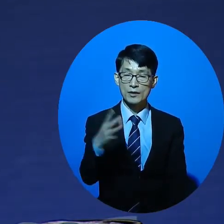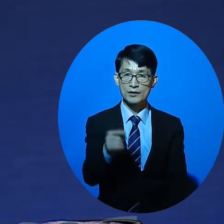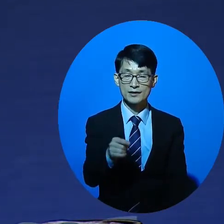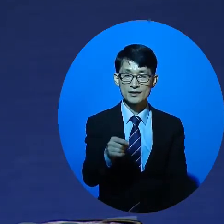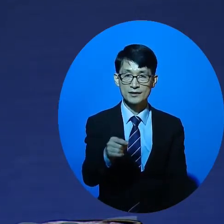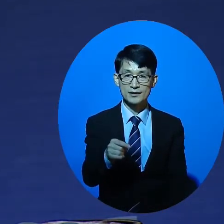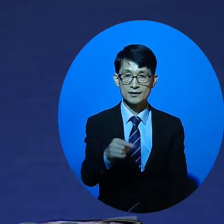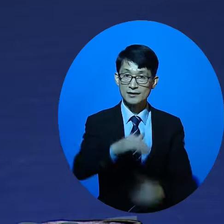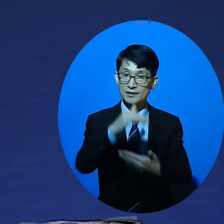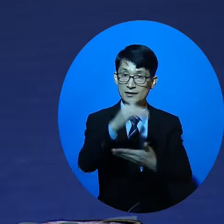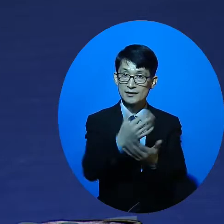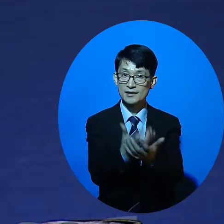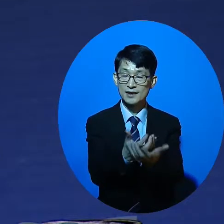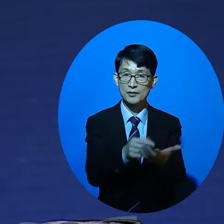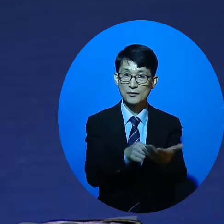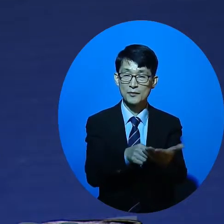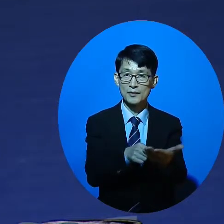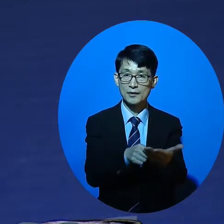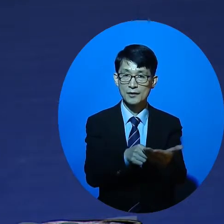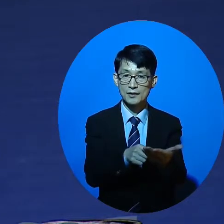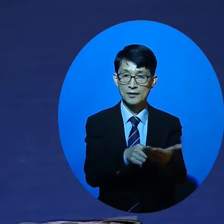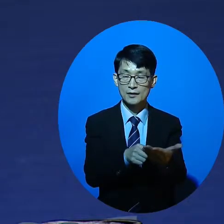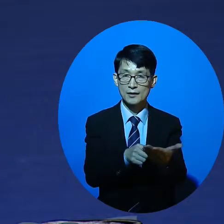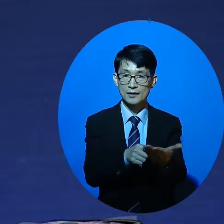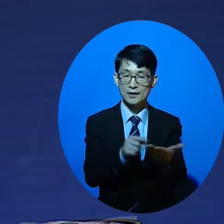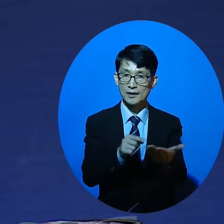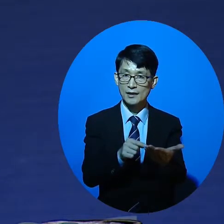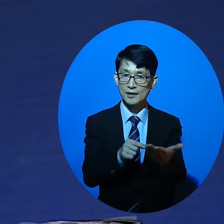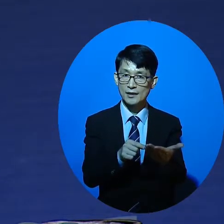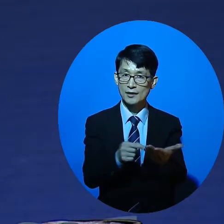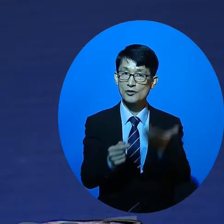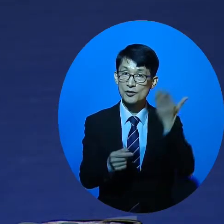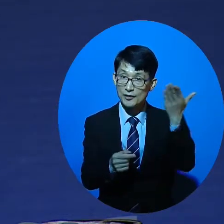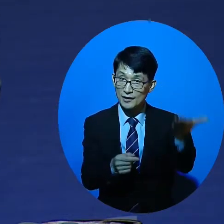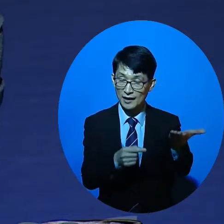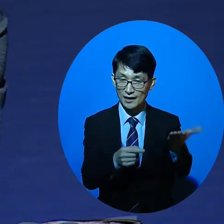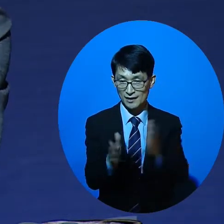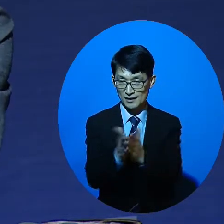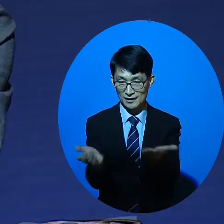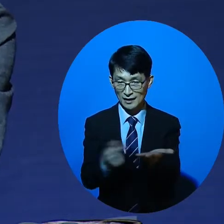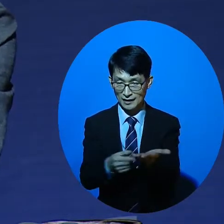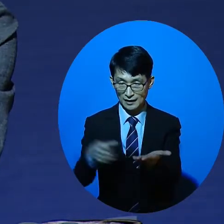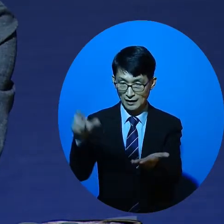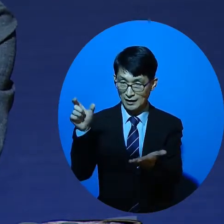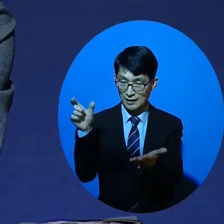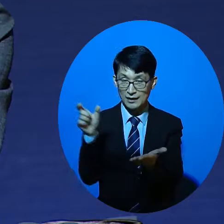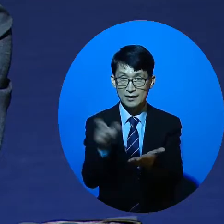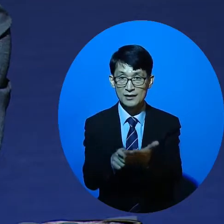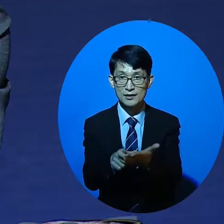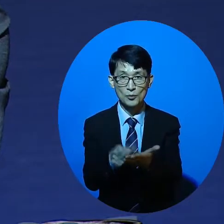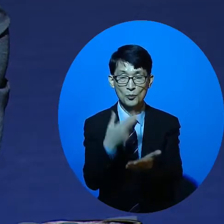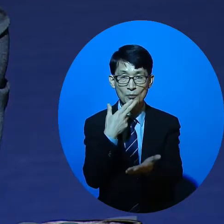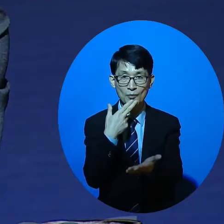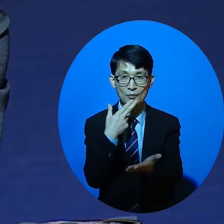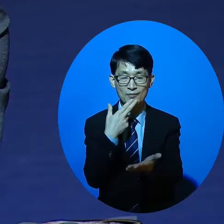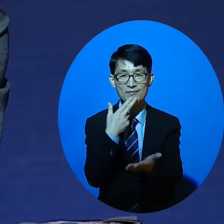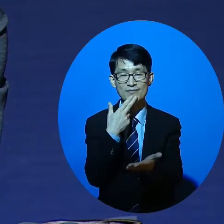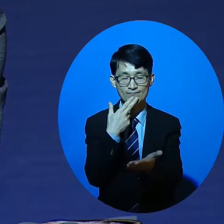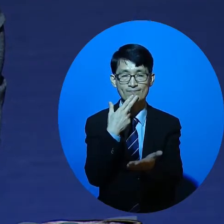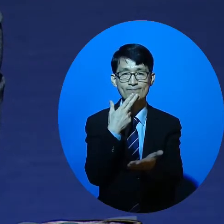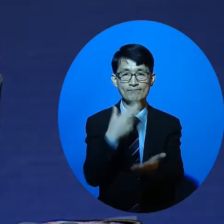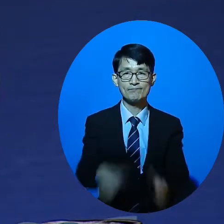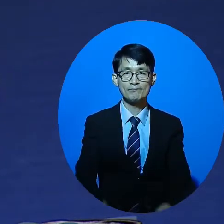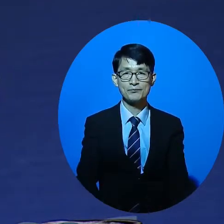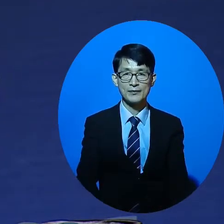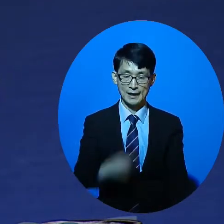제출을 했는데 이 자료집에 실을 줄 알았더니 자료집에는 제 원고가 없었습니다. 그래서